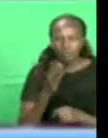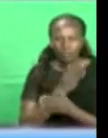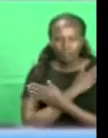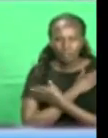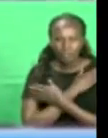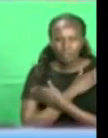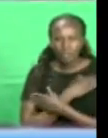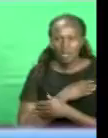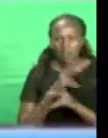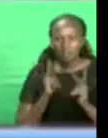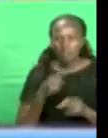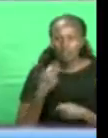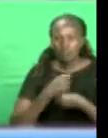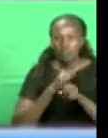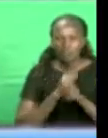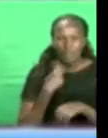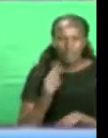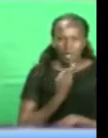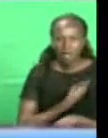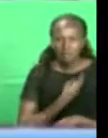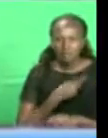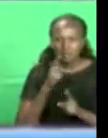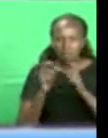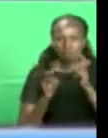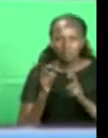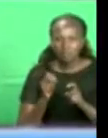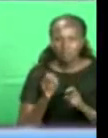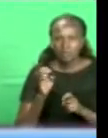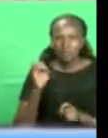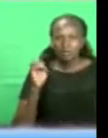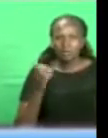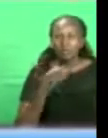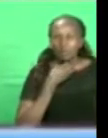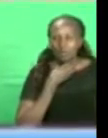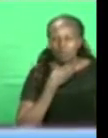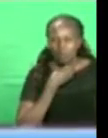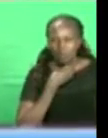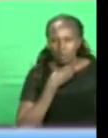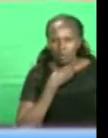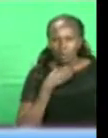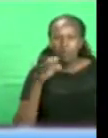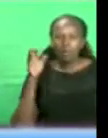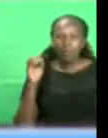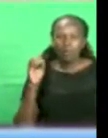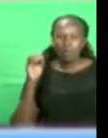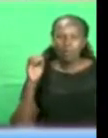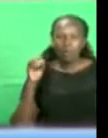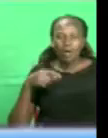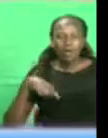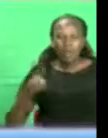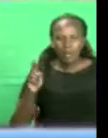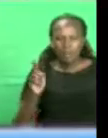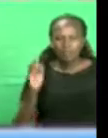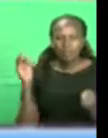mwenye ametutengenezea maswali ni Auditor General Edward Ouko. Oparanya aende kukutana